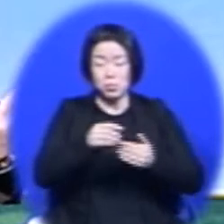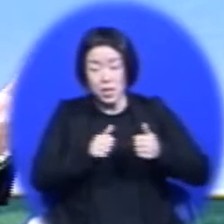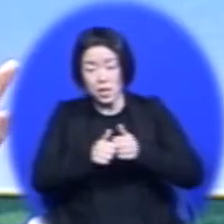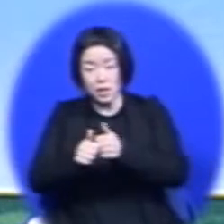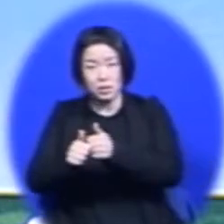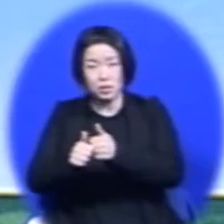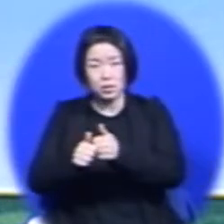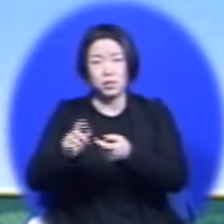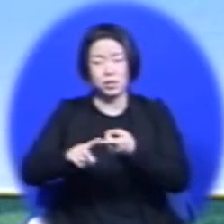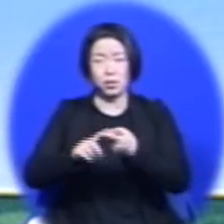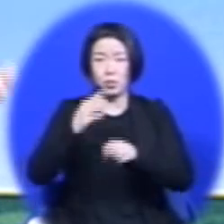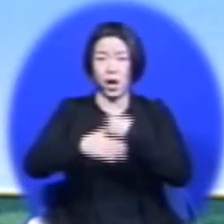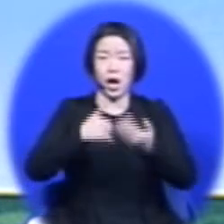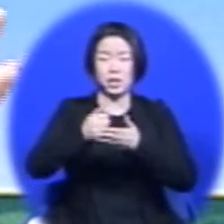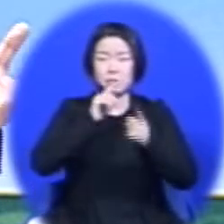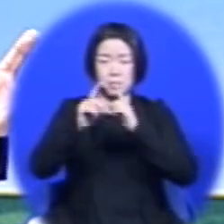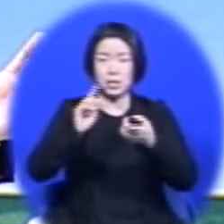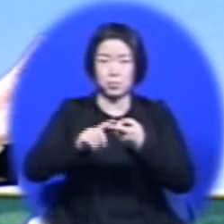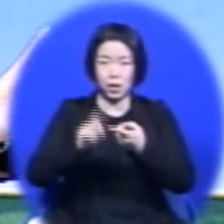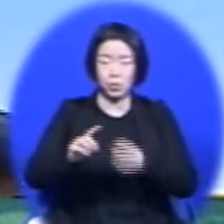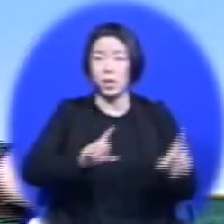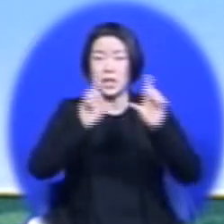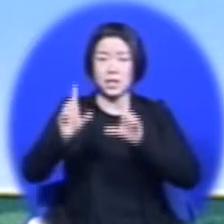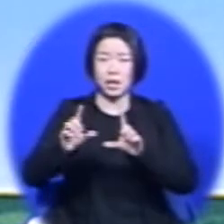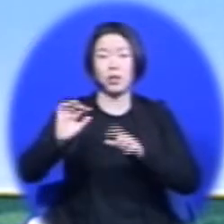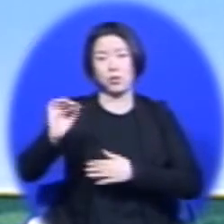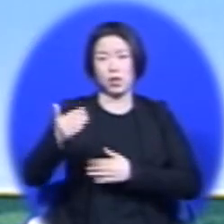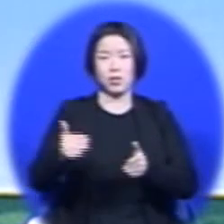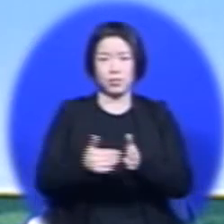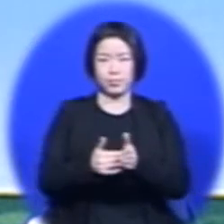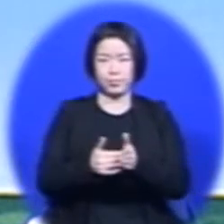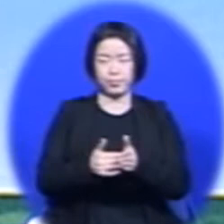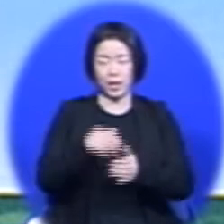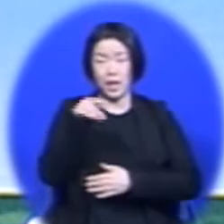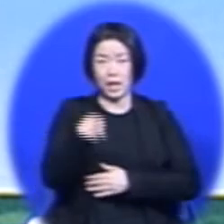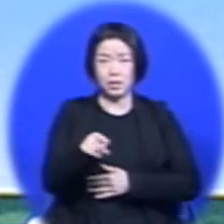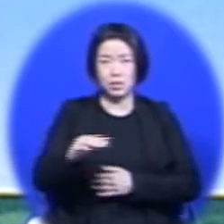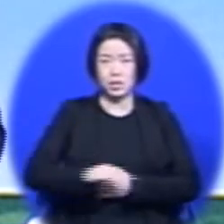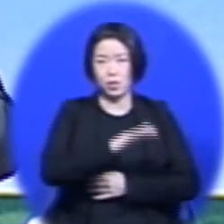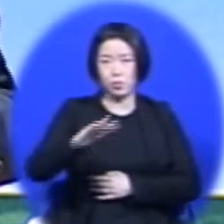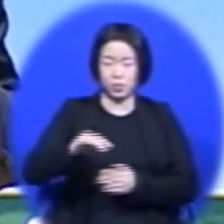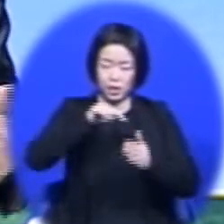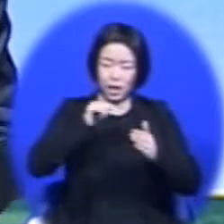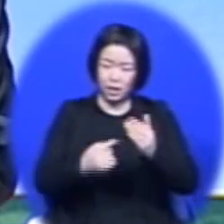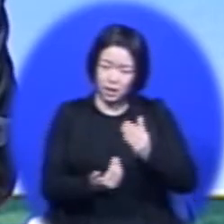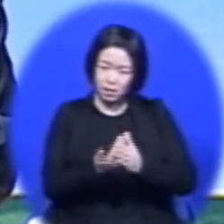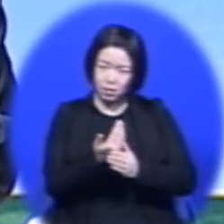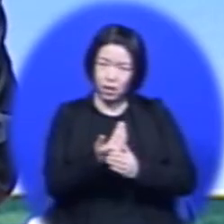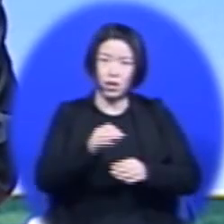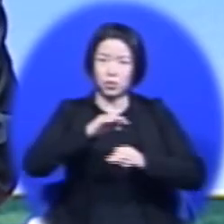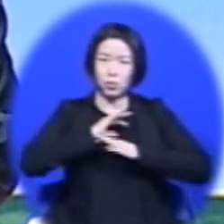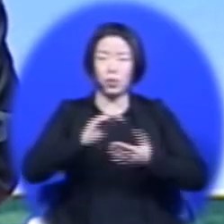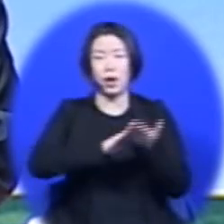대로 하나님 말씀대로 살게 된 거죠. 이것이 우리 안에 일어난 놀라운